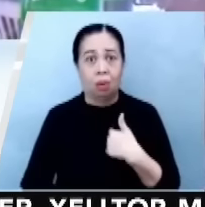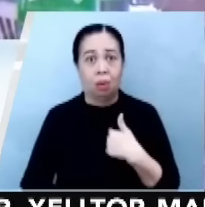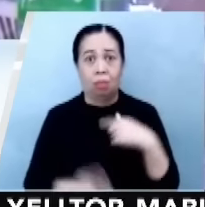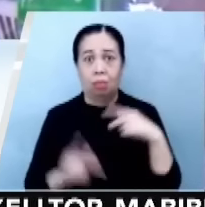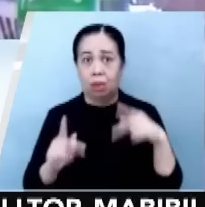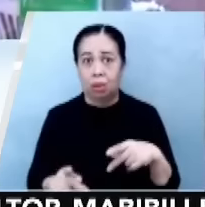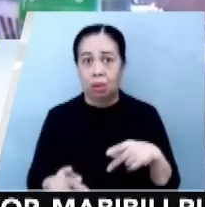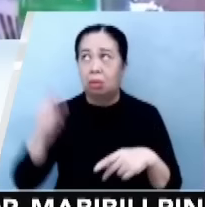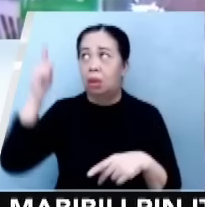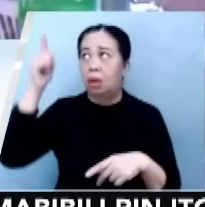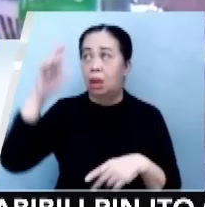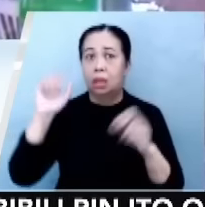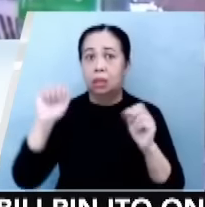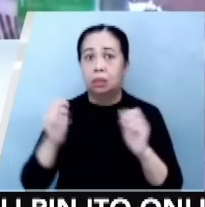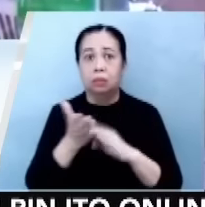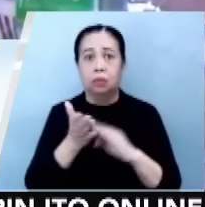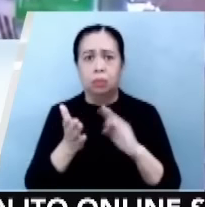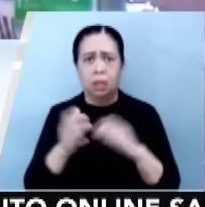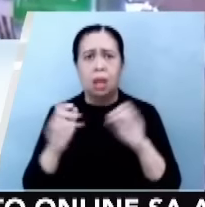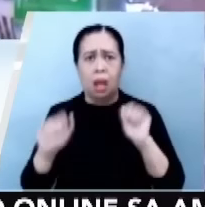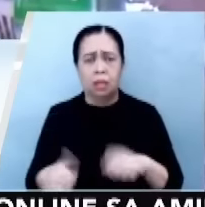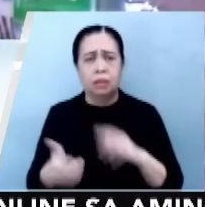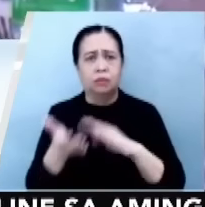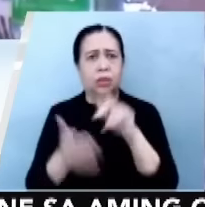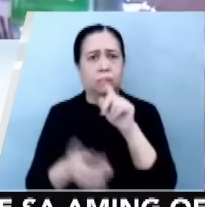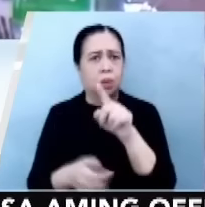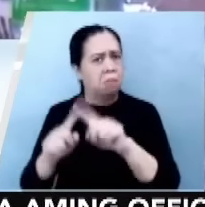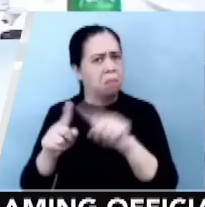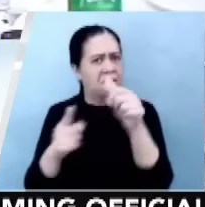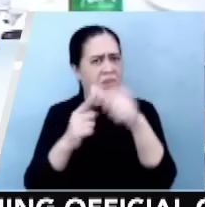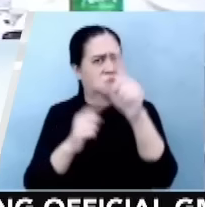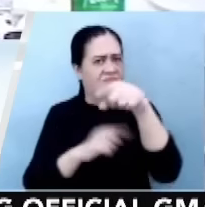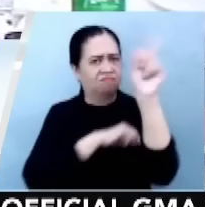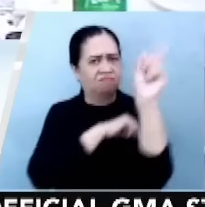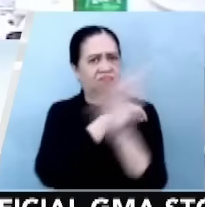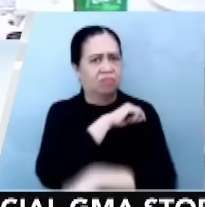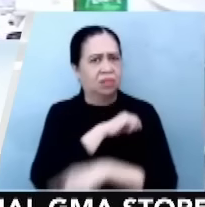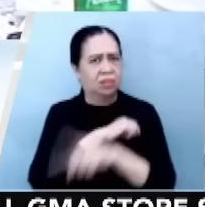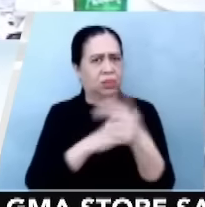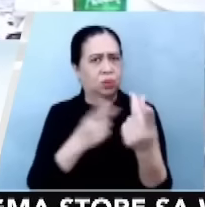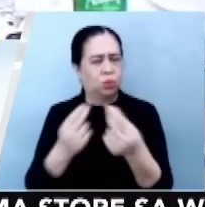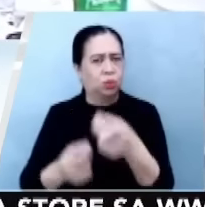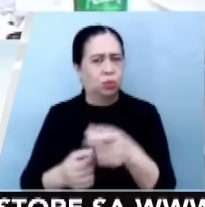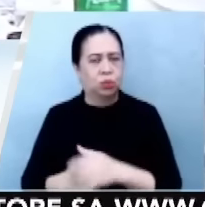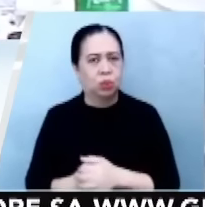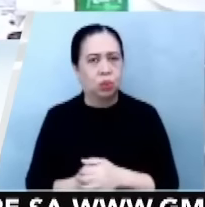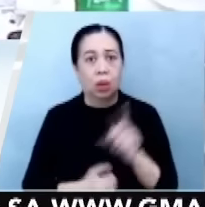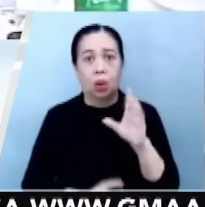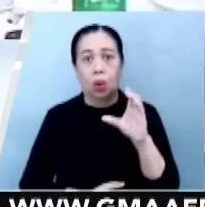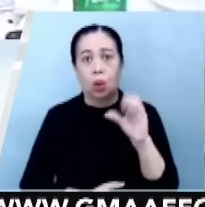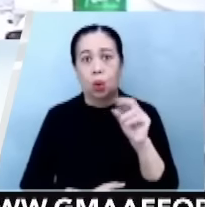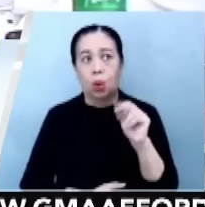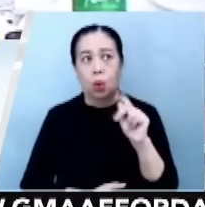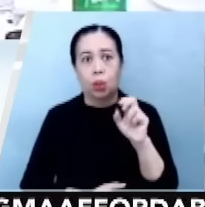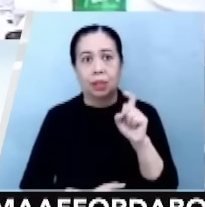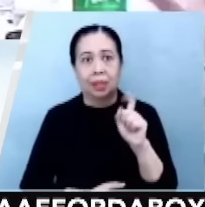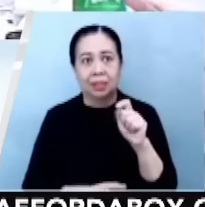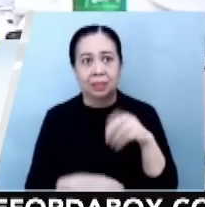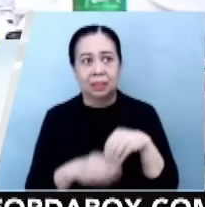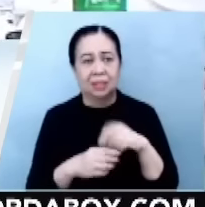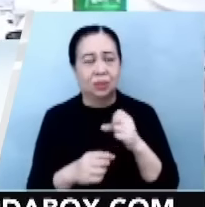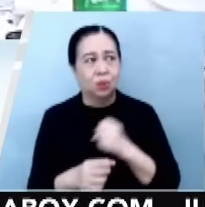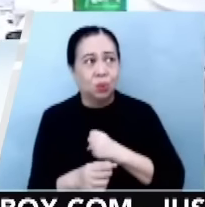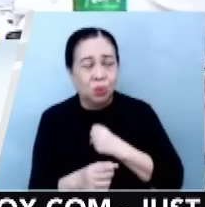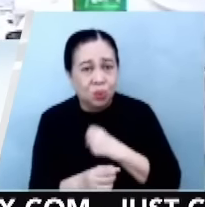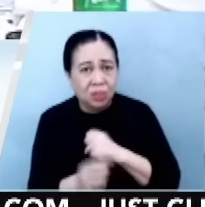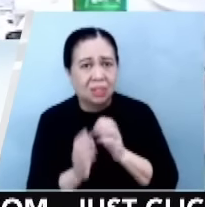marunong magpatawad, kaya ko kayong patawarin, pero kailangan pagbayaran niyo yung ginawa niyo. Ang context po kasi yung parang, sorry, pero wala